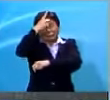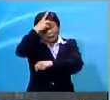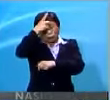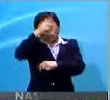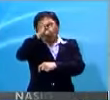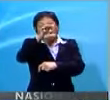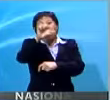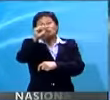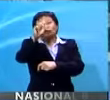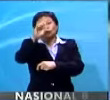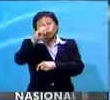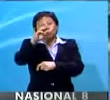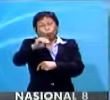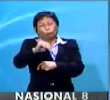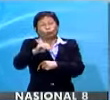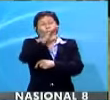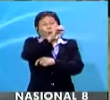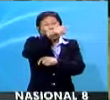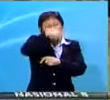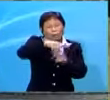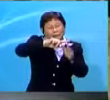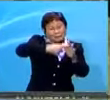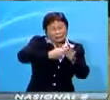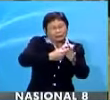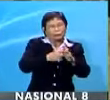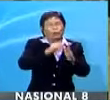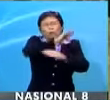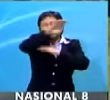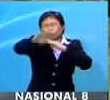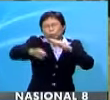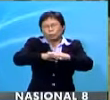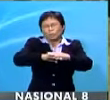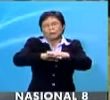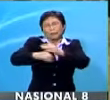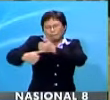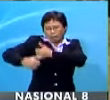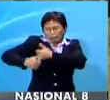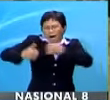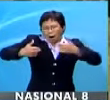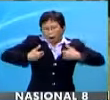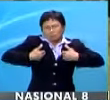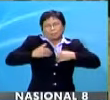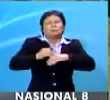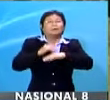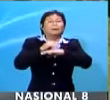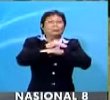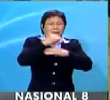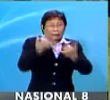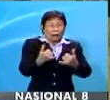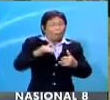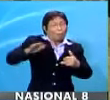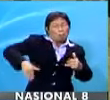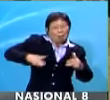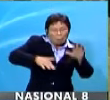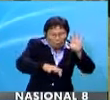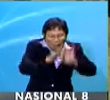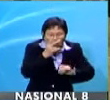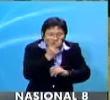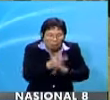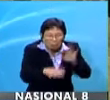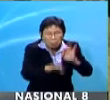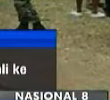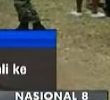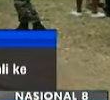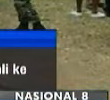telah melancarkan operasi di kawasan terbabit dengan menggunakan segala kekuatan yang ada bagaimanapun setakat ini pihaknya tidak menemui apa-apa yang